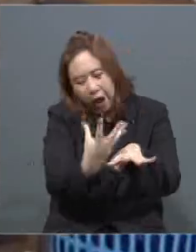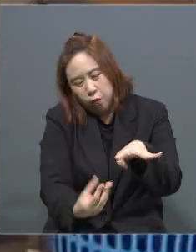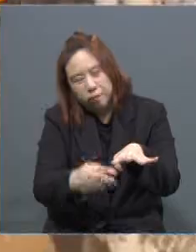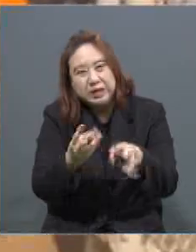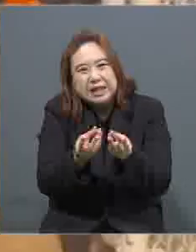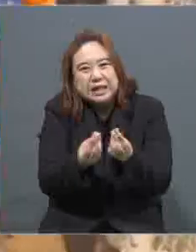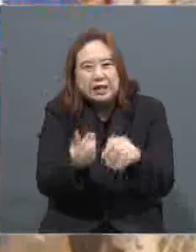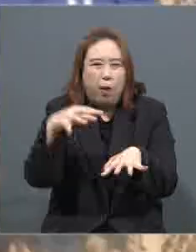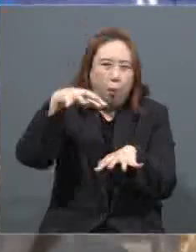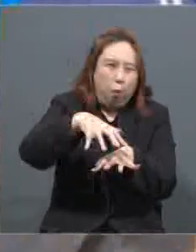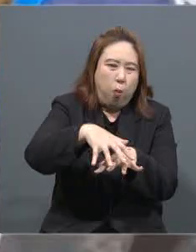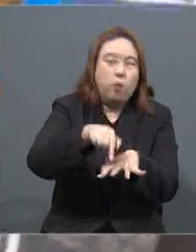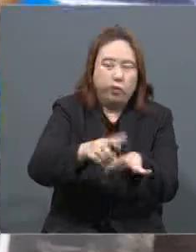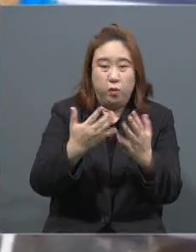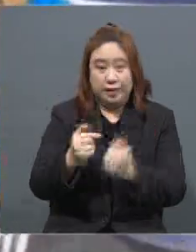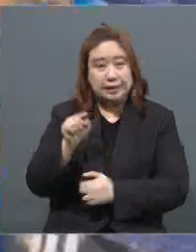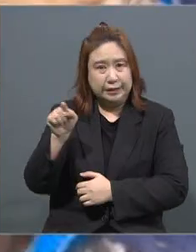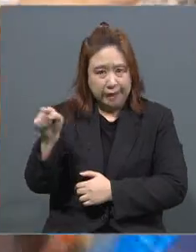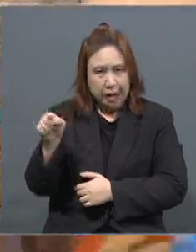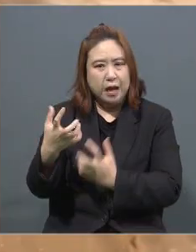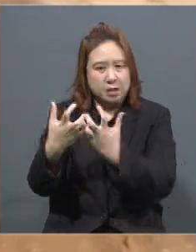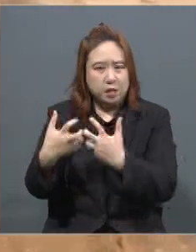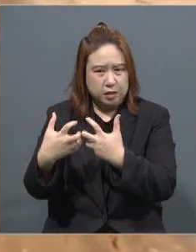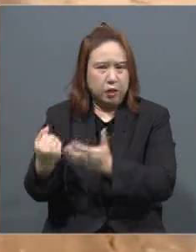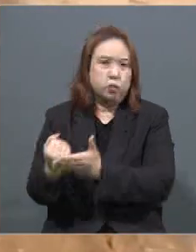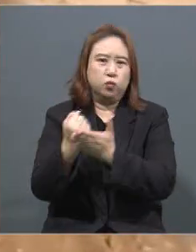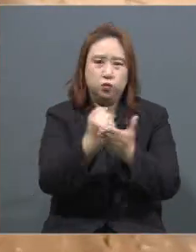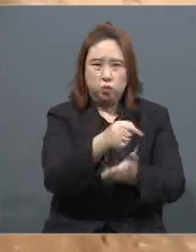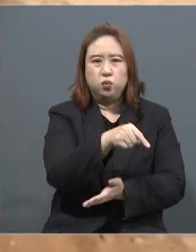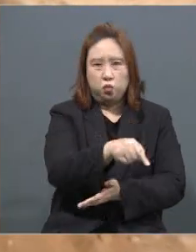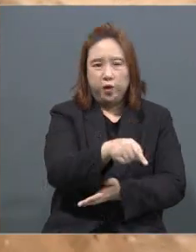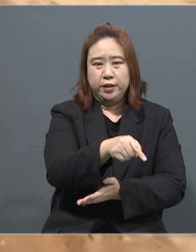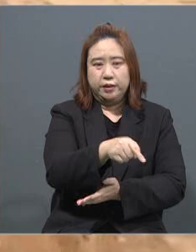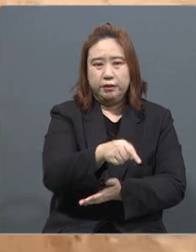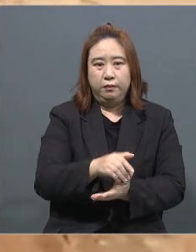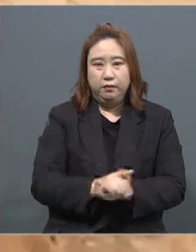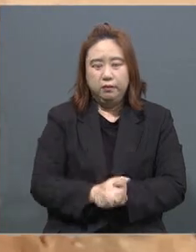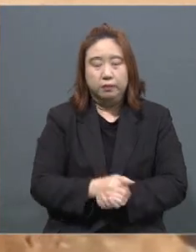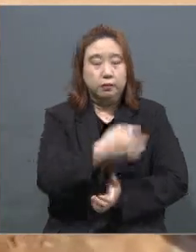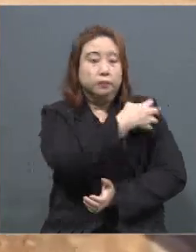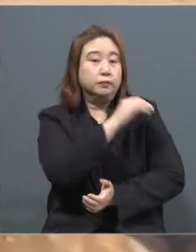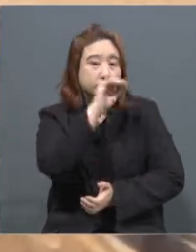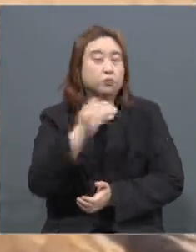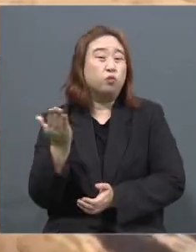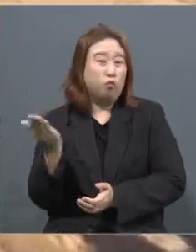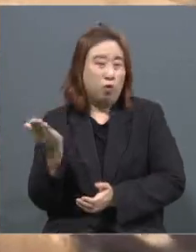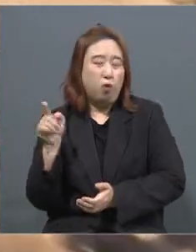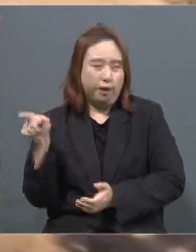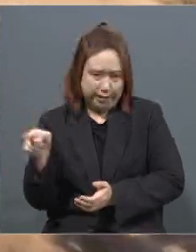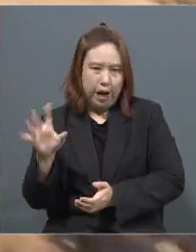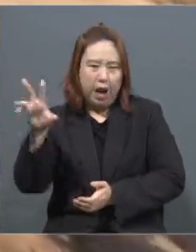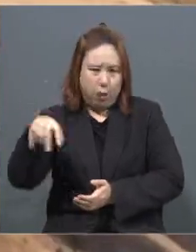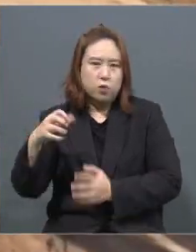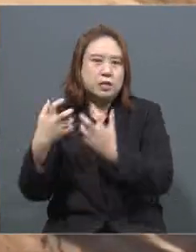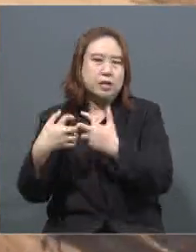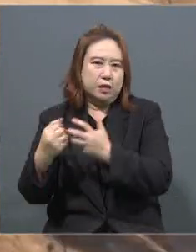ำนักงานโยธาธิการและผังเมืองให้นำเครื่องจักรเข้ามาสนับสนุนตามที่ทางเทศบาลนครเชียงรายร้องขอนะครับโดยค